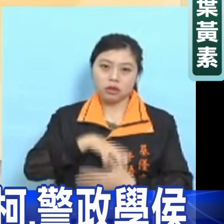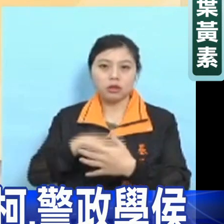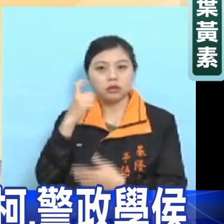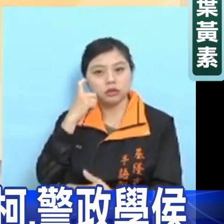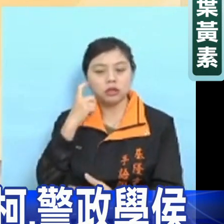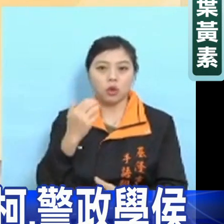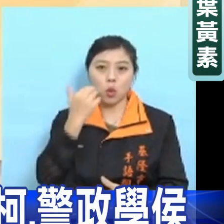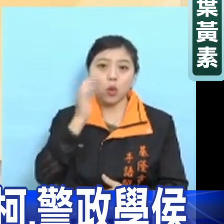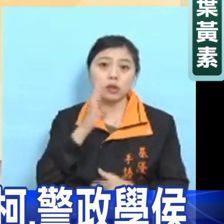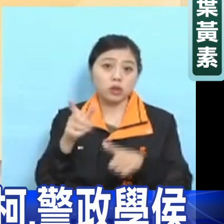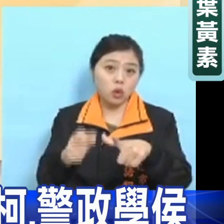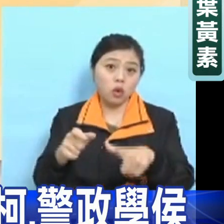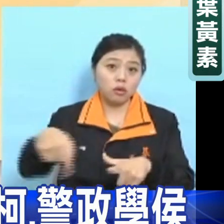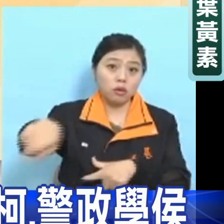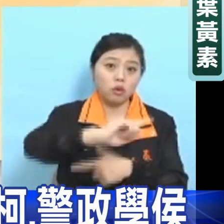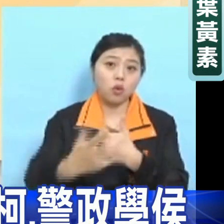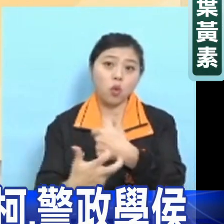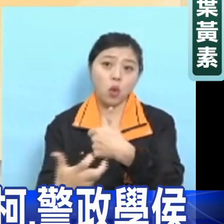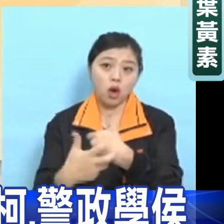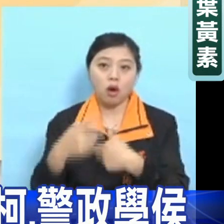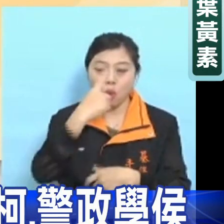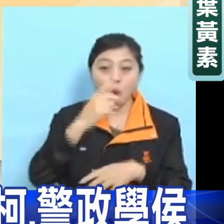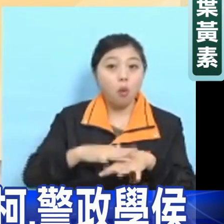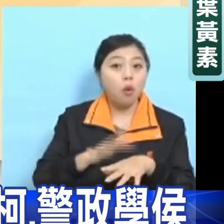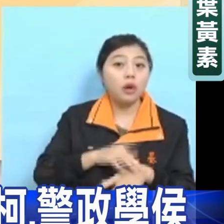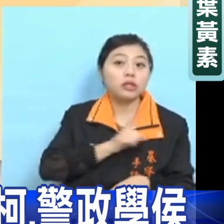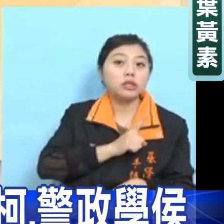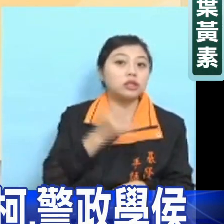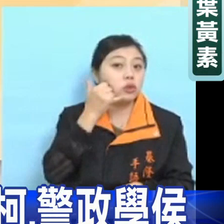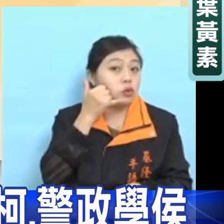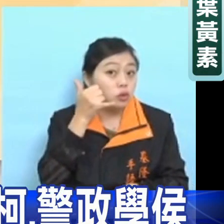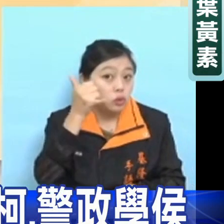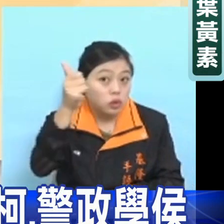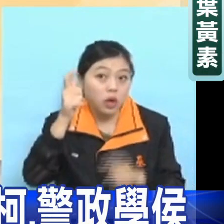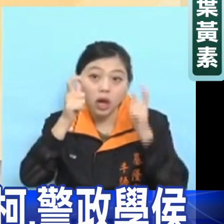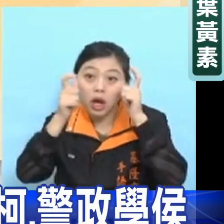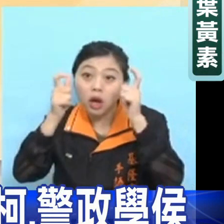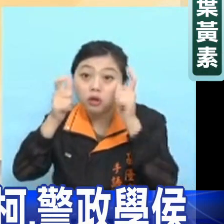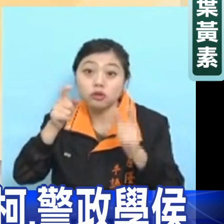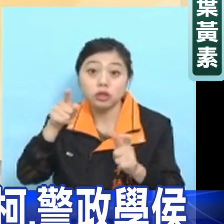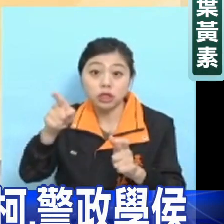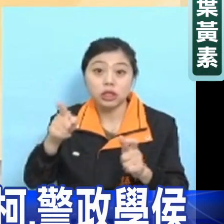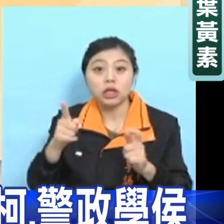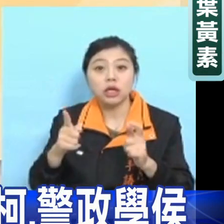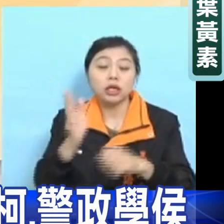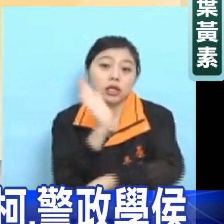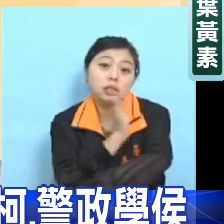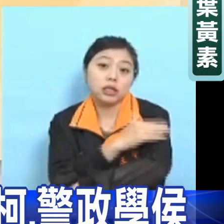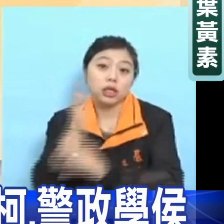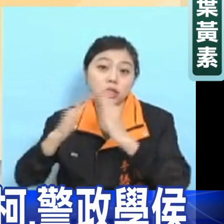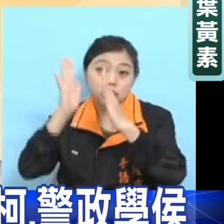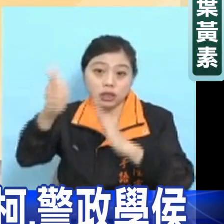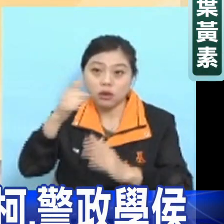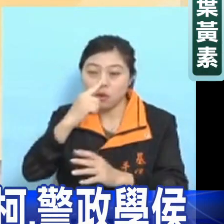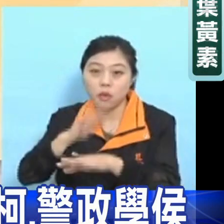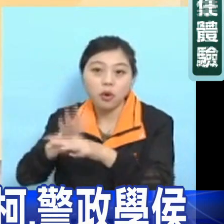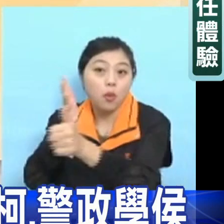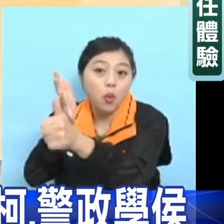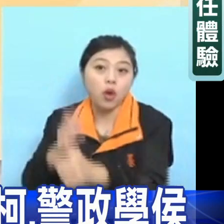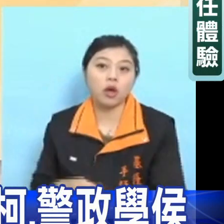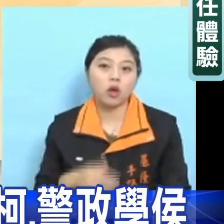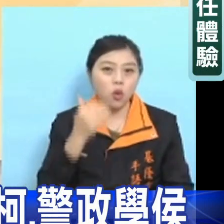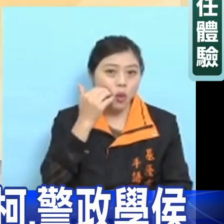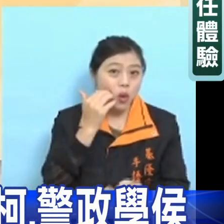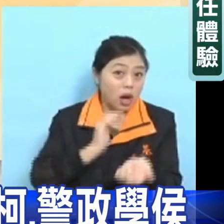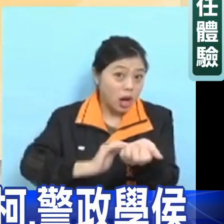位有关的，我会打电话请教陈其迈市长。那如果是跟医疗有关的，其实